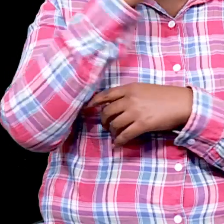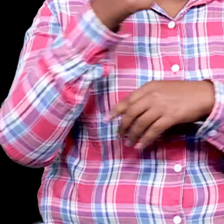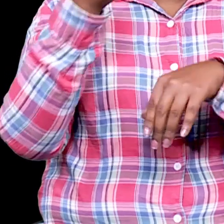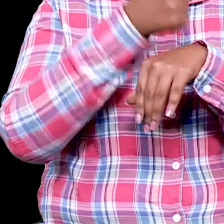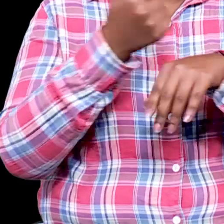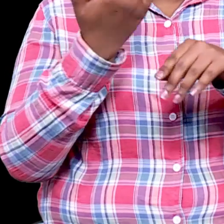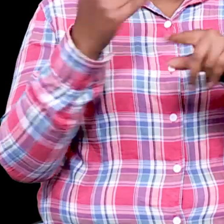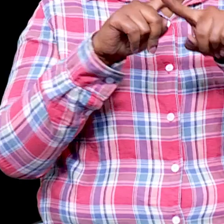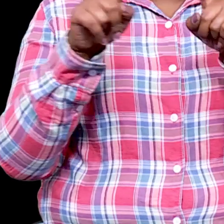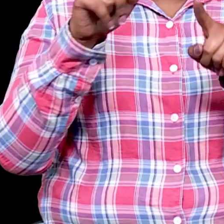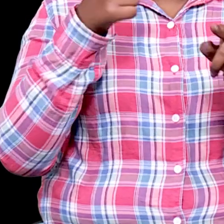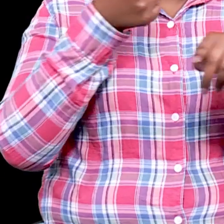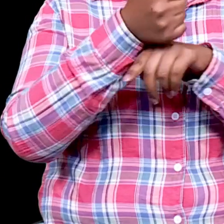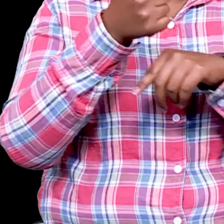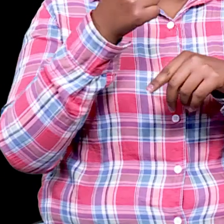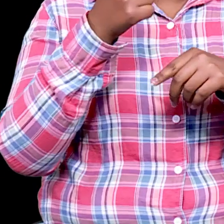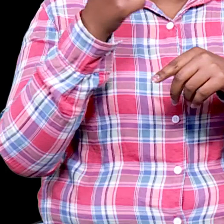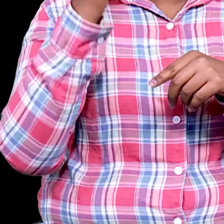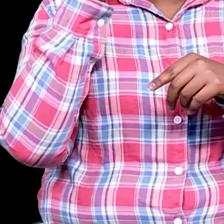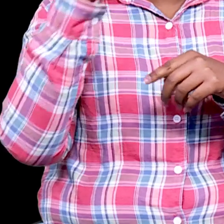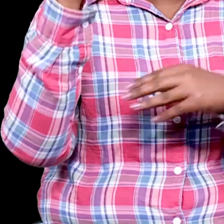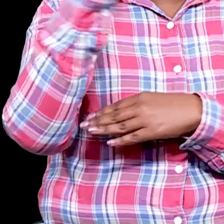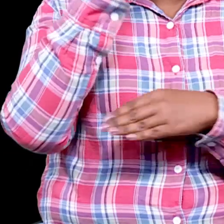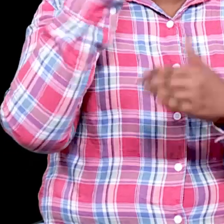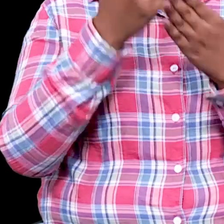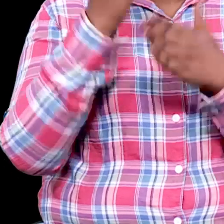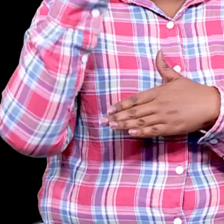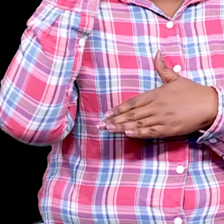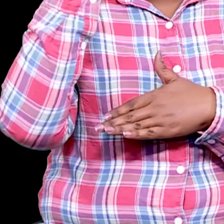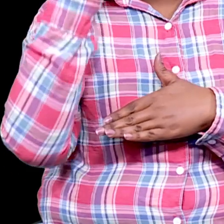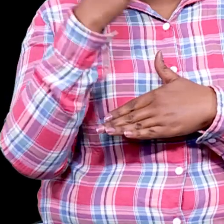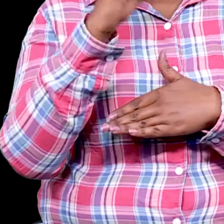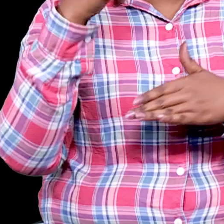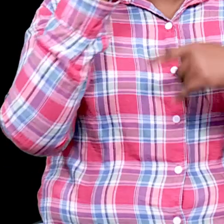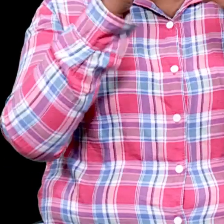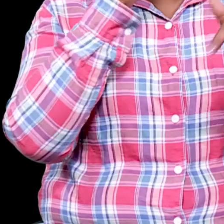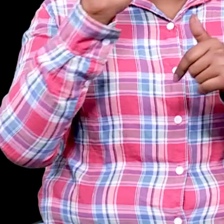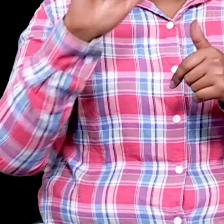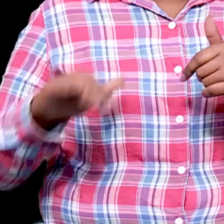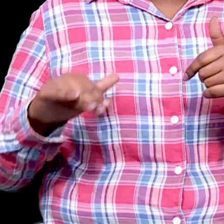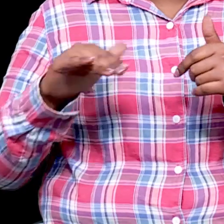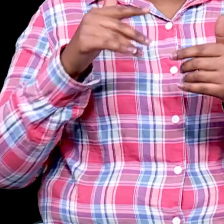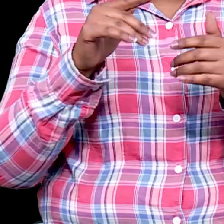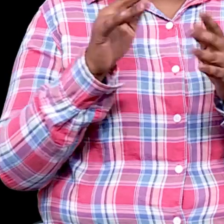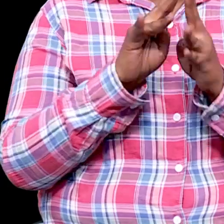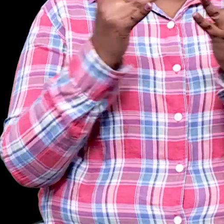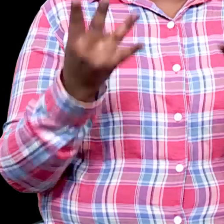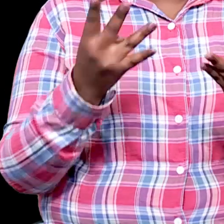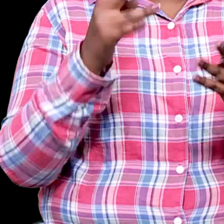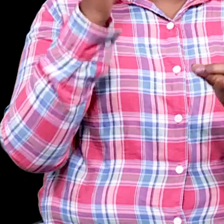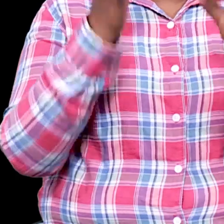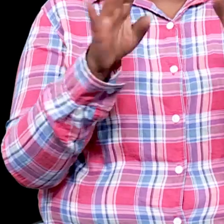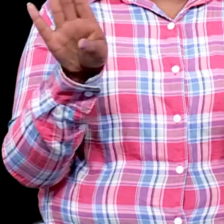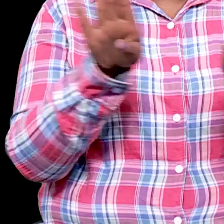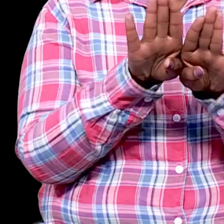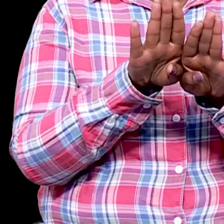ቀጠሮ ተሰጣት። ነገር ግን የክስ አቤቱታዋን በምታሰማበት ቀን ልጇ ታመመችባትና ሳትቀርብ ቀረች። መዝገቡንም ፍርድ